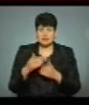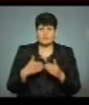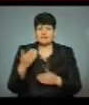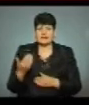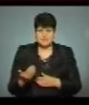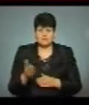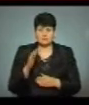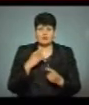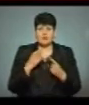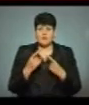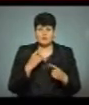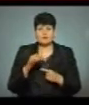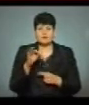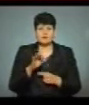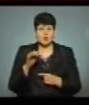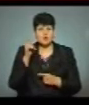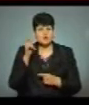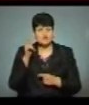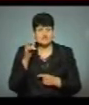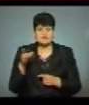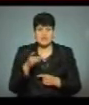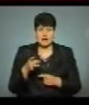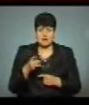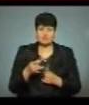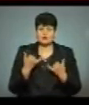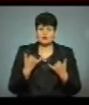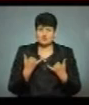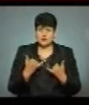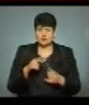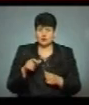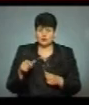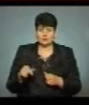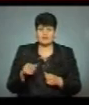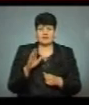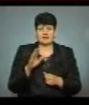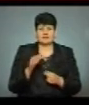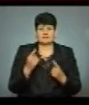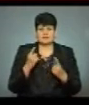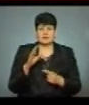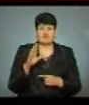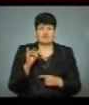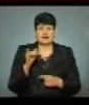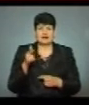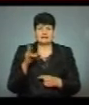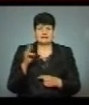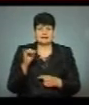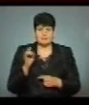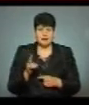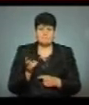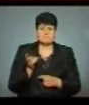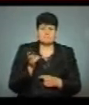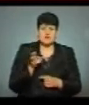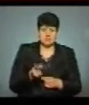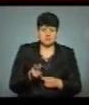далі. Будемо говорити про Чортківський район, тому що сьогодні мешканці Горішньої Вигнанки прийшли під стіни Чортківської районної ради. Люди хочуть,